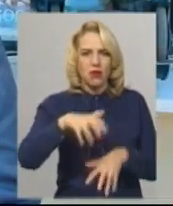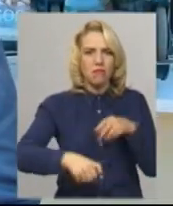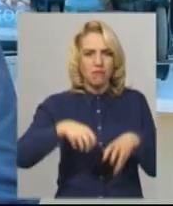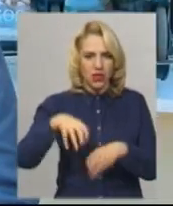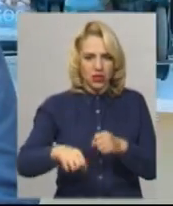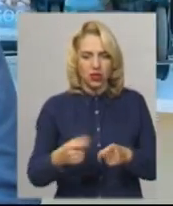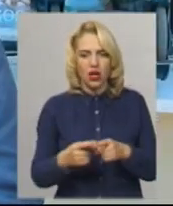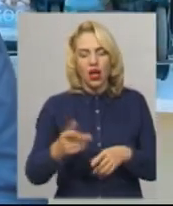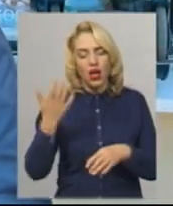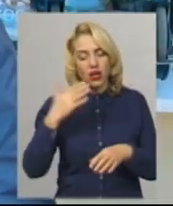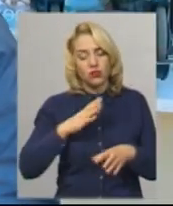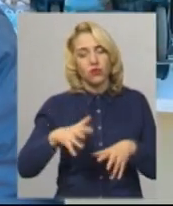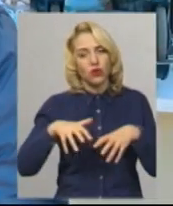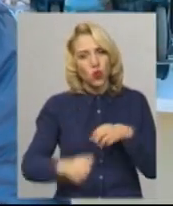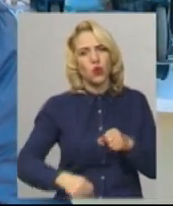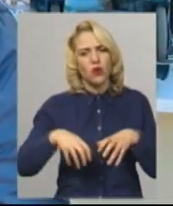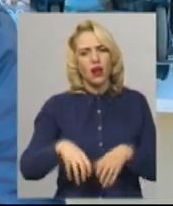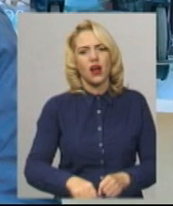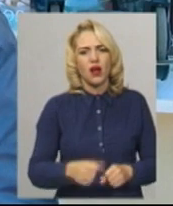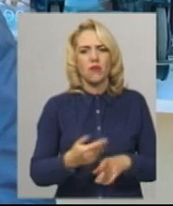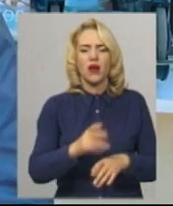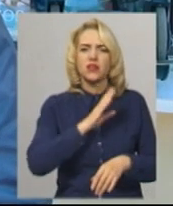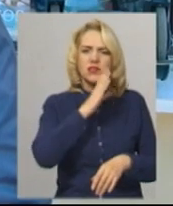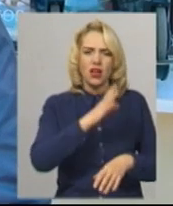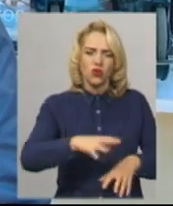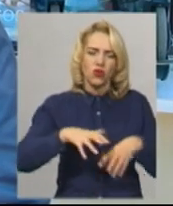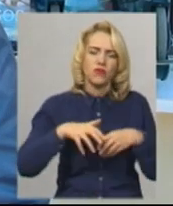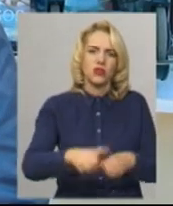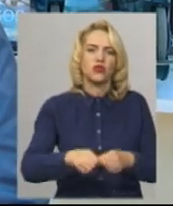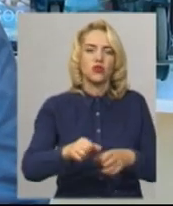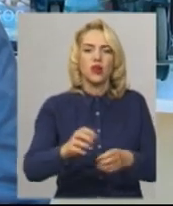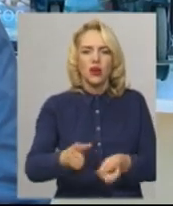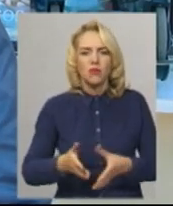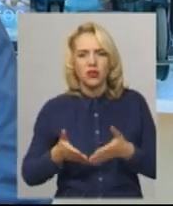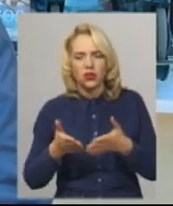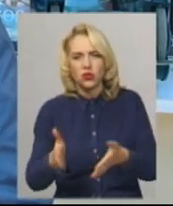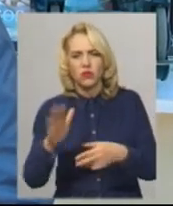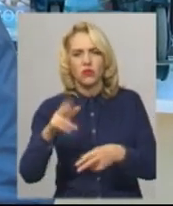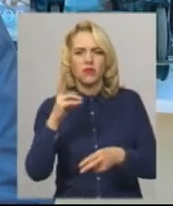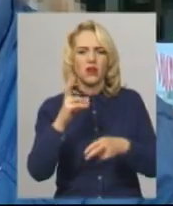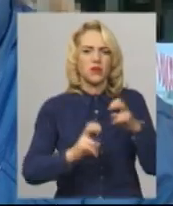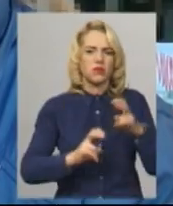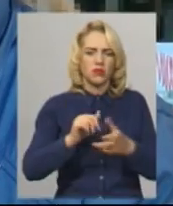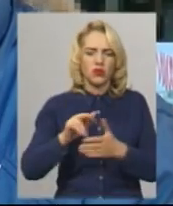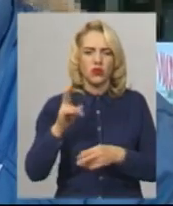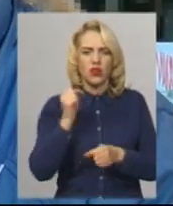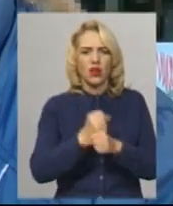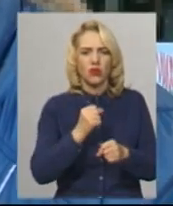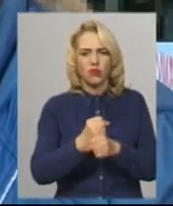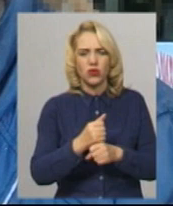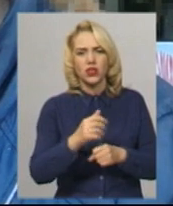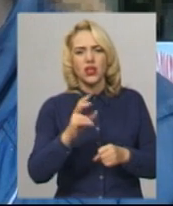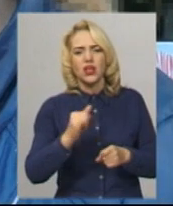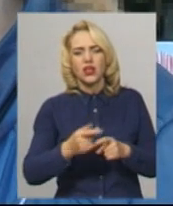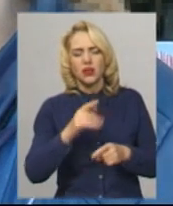раніше, важко стало дуже руками місити, тому що я мішу зранку, печу, а потім ще йду на підприємство на роботу. І не раз печу я ті